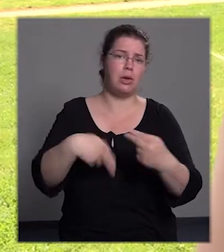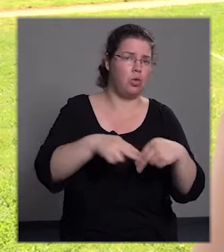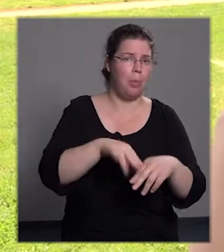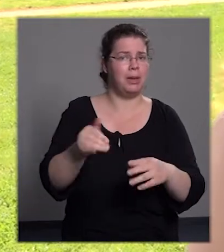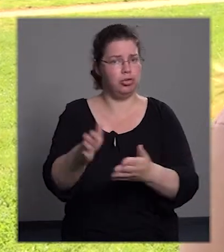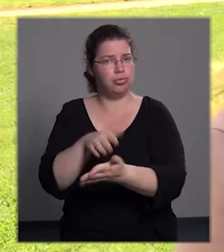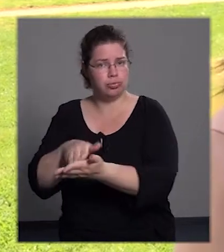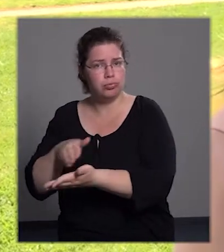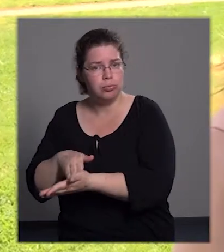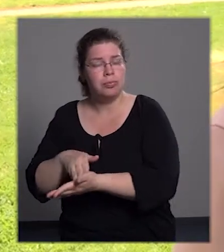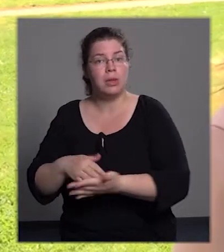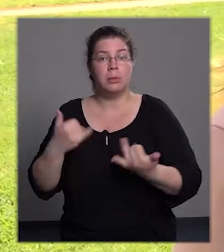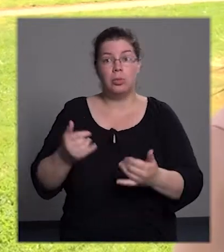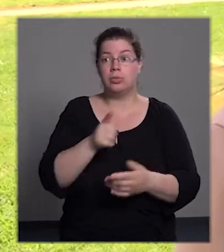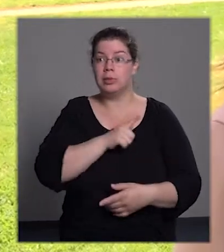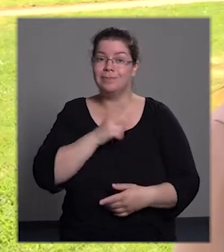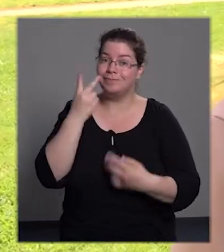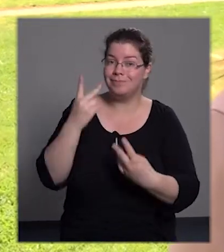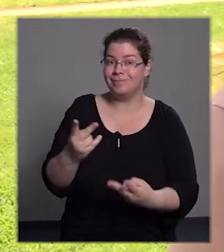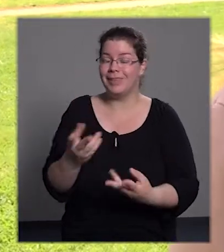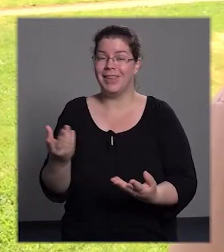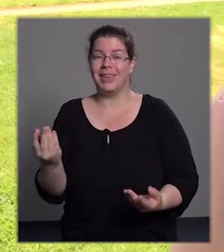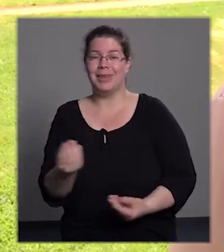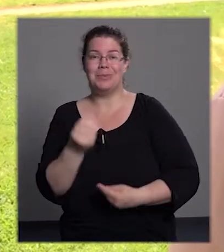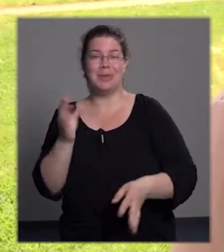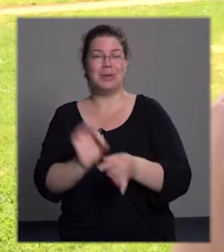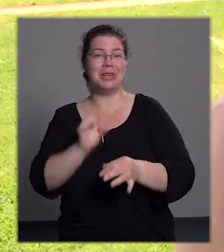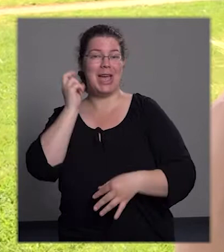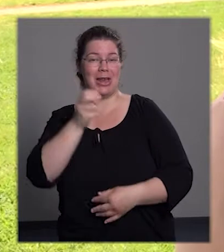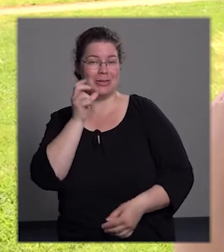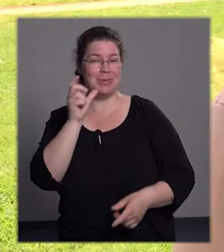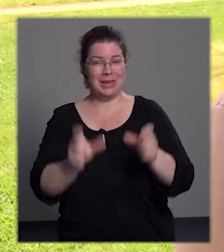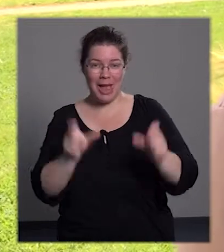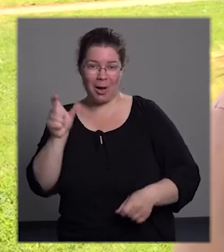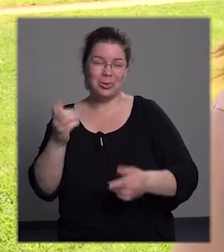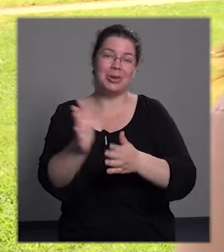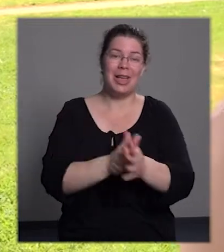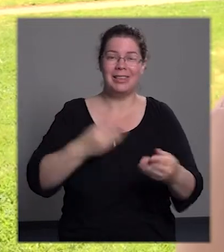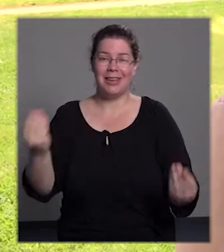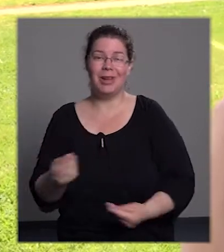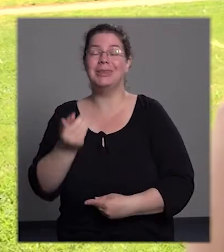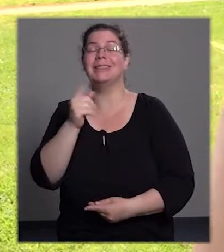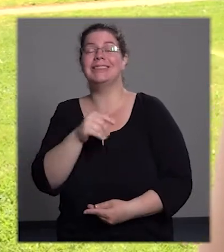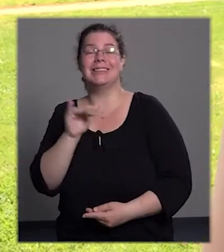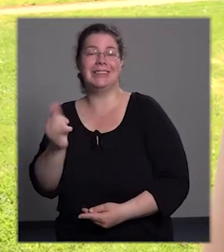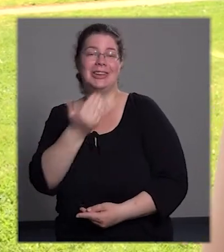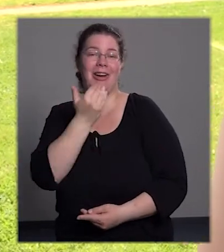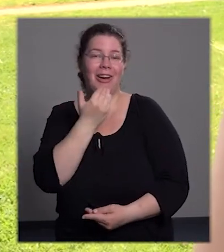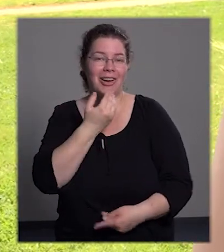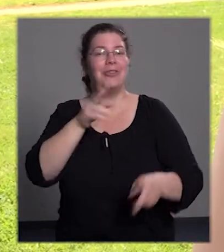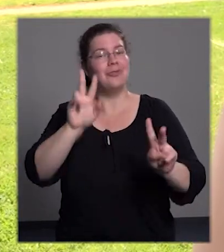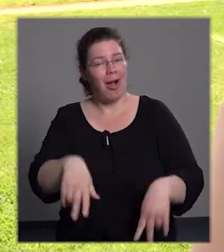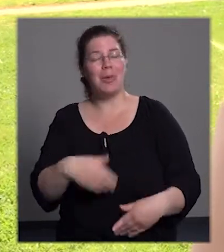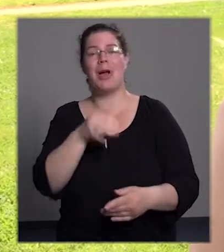most már csak így állok és bámulok, hogy mi történt. Az erzsébeti lakosok hozzáfogtak valamihez, és akarják, hogy itt tényleg